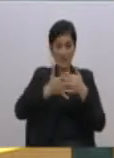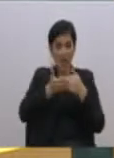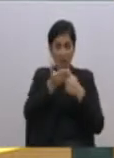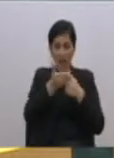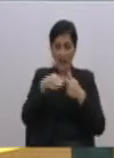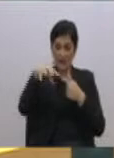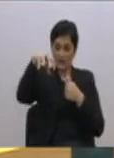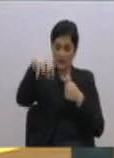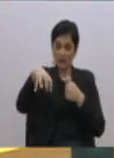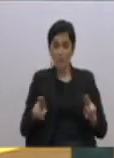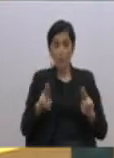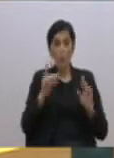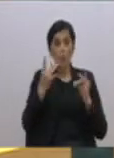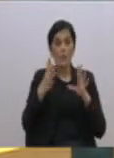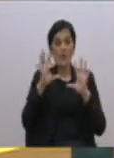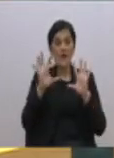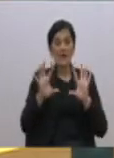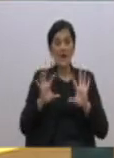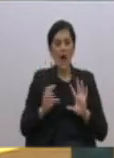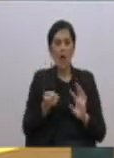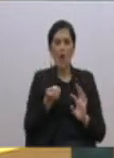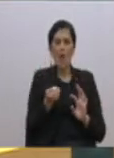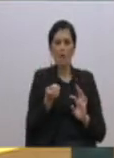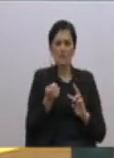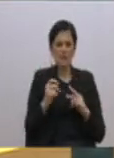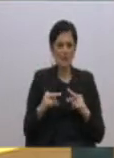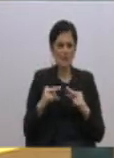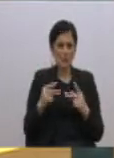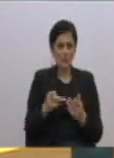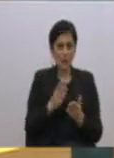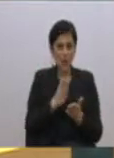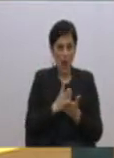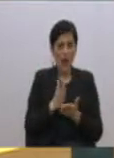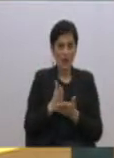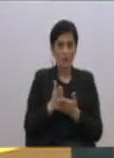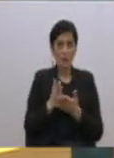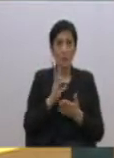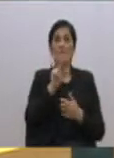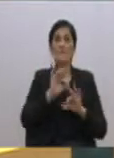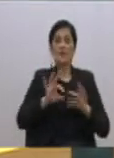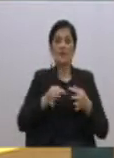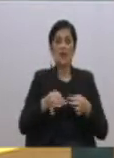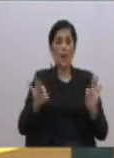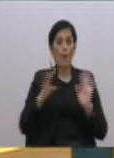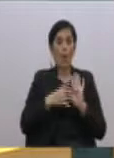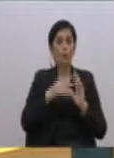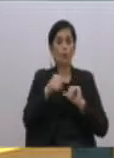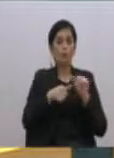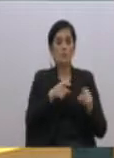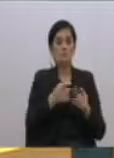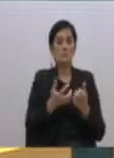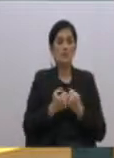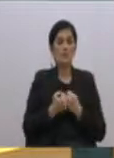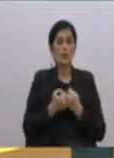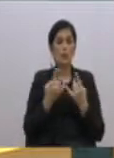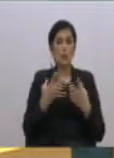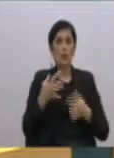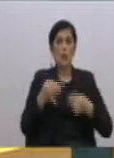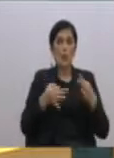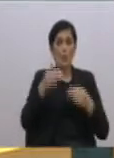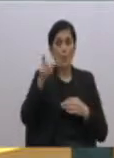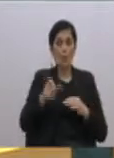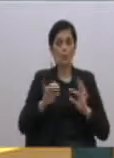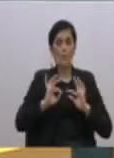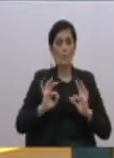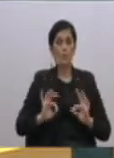როგორც ეს იყო საბჭოთა კავშირში, ოდნავ შეცვლილი და ზოგადად არსებობს გამოხატვის თავისუფლება, რაც მივიღეთ 90-იანი წლებიდან, რომელიც უბრალოდ მოსამართლეთა და